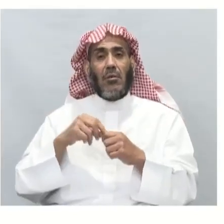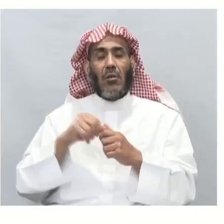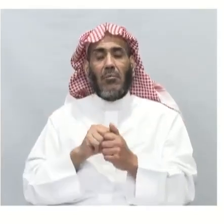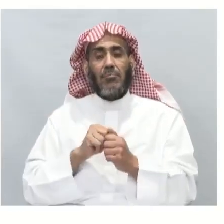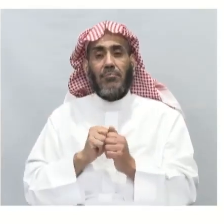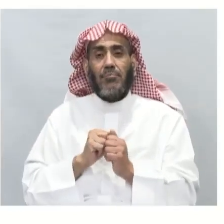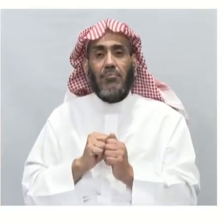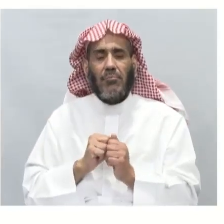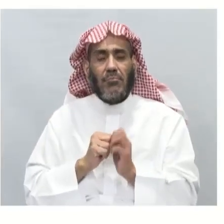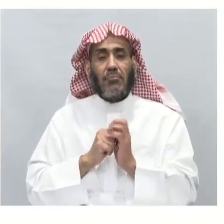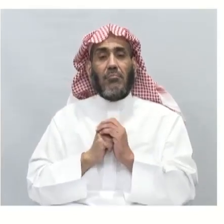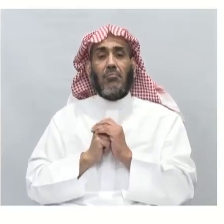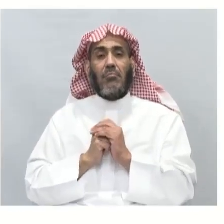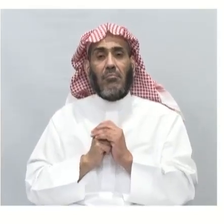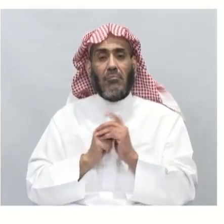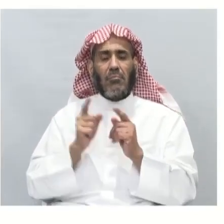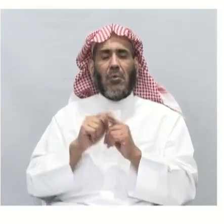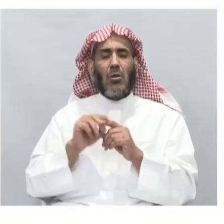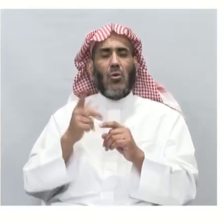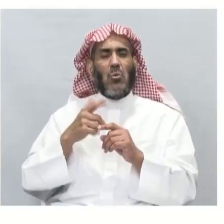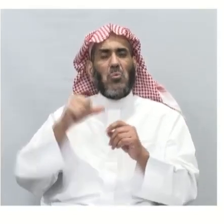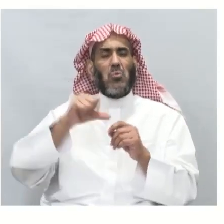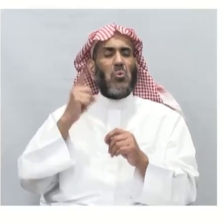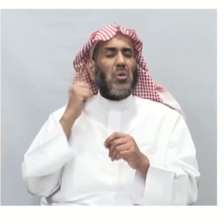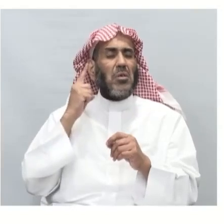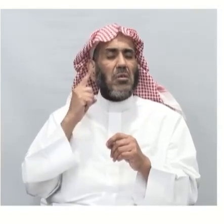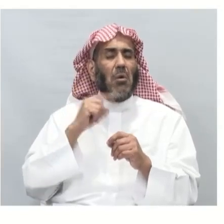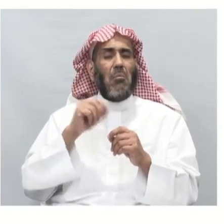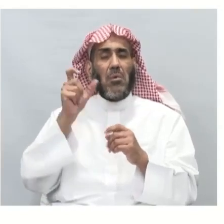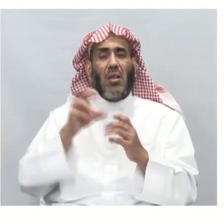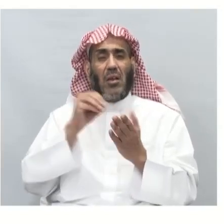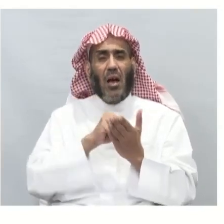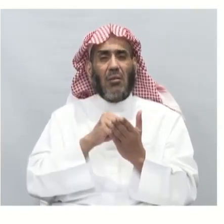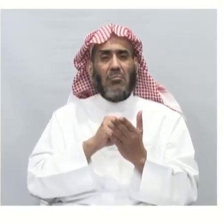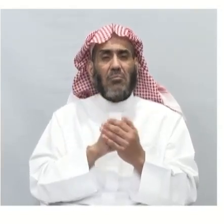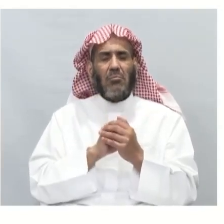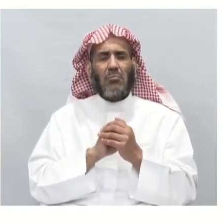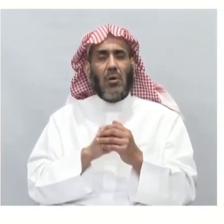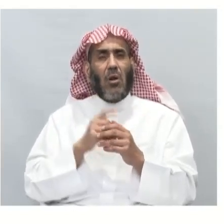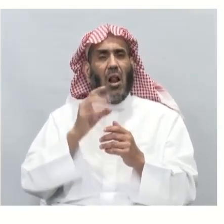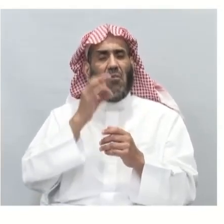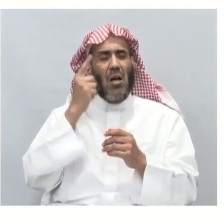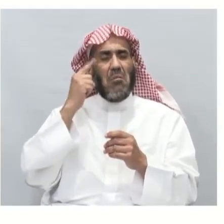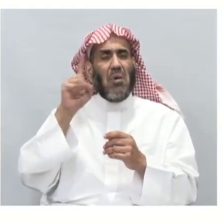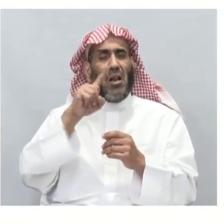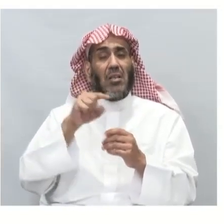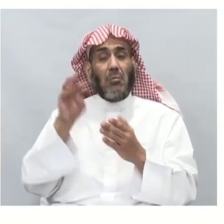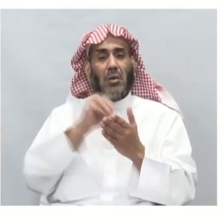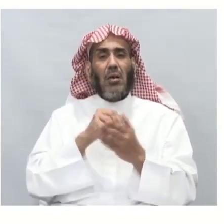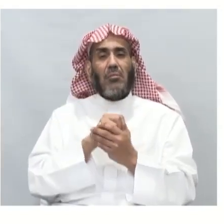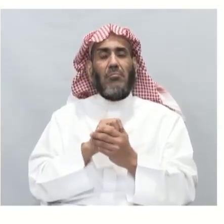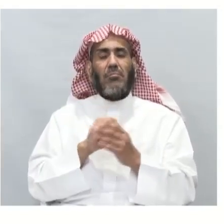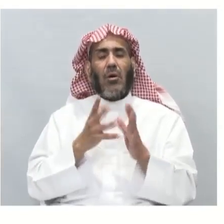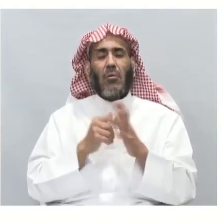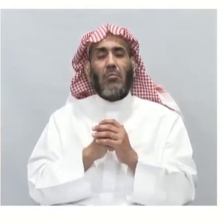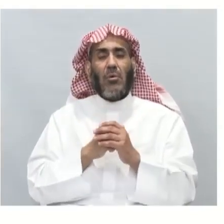ضاء وطبعا ذلك اما لسوء الاستماع من هذا الناقل او الفهم الخطا من الناقل